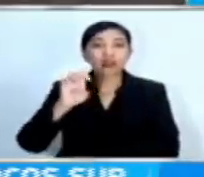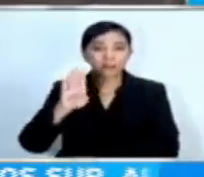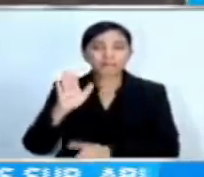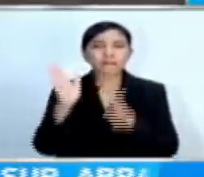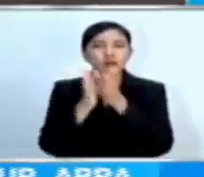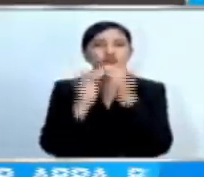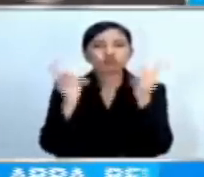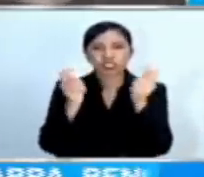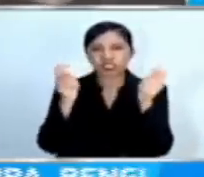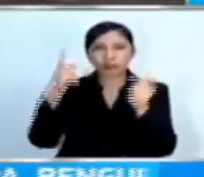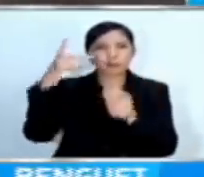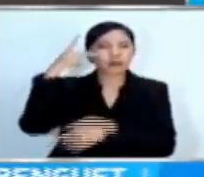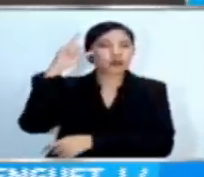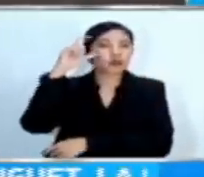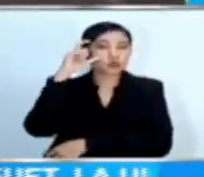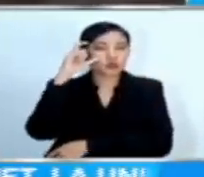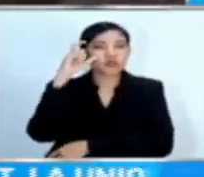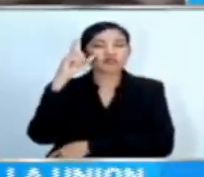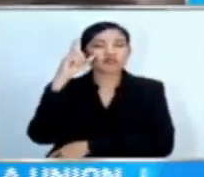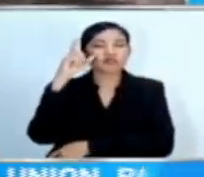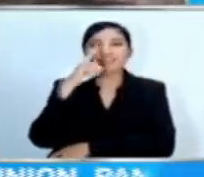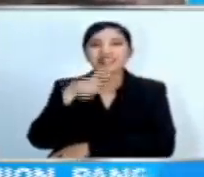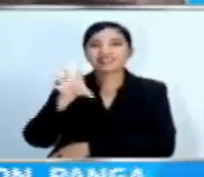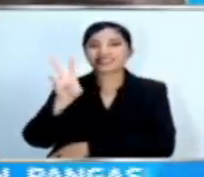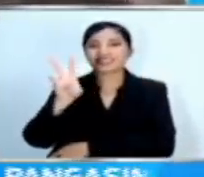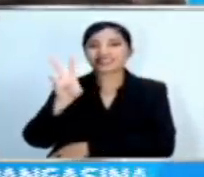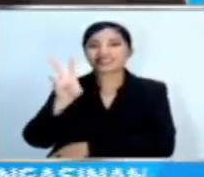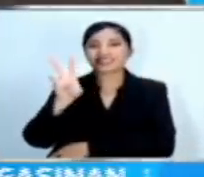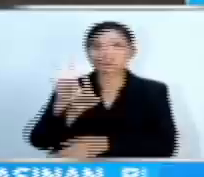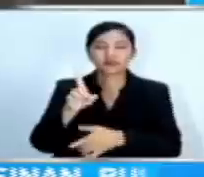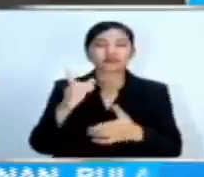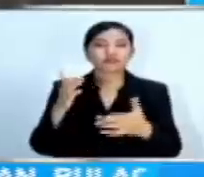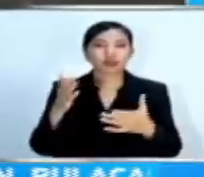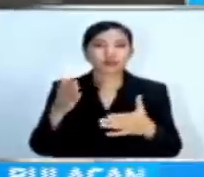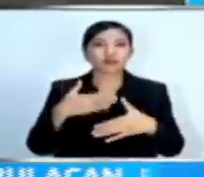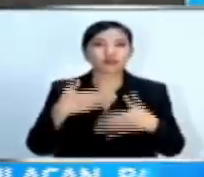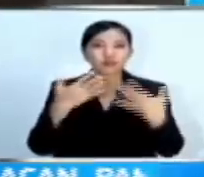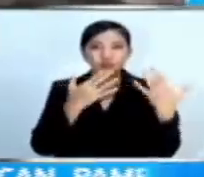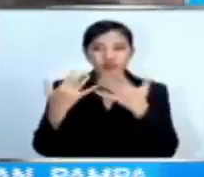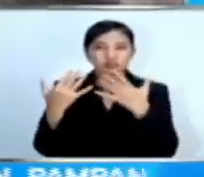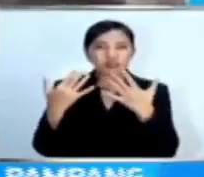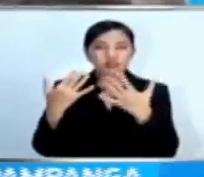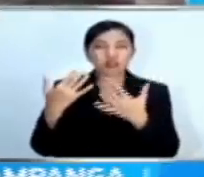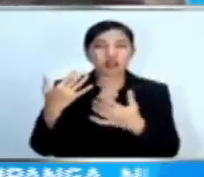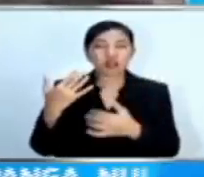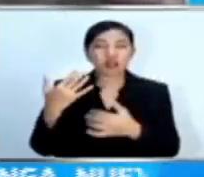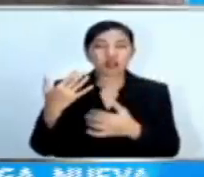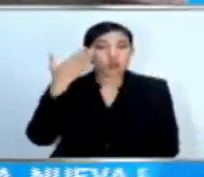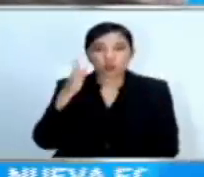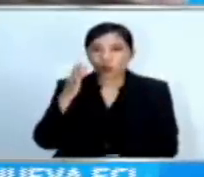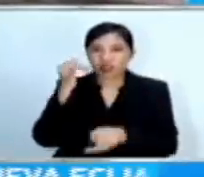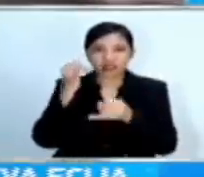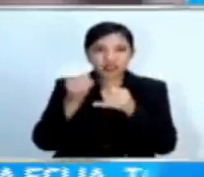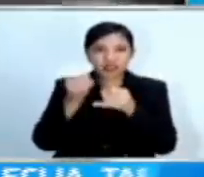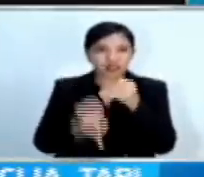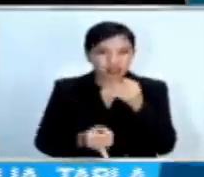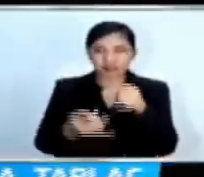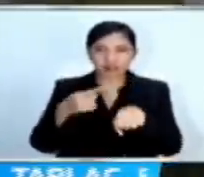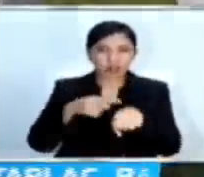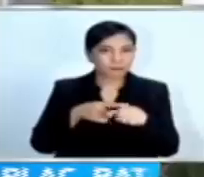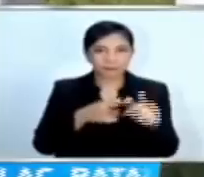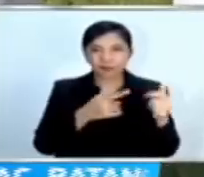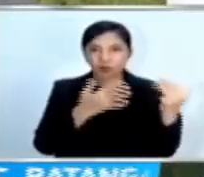ang kanyang 61st birthday. Walang nakakaalam na huling beses na pala siyang makakasama ng mga kaibigan sa kanyang